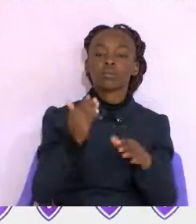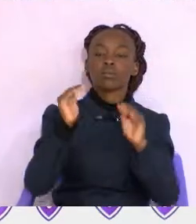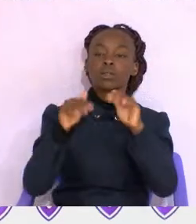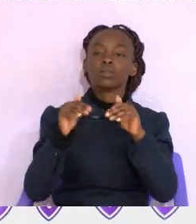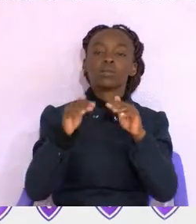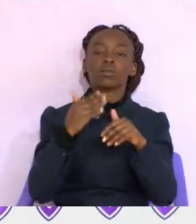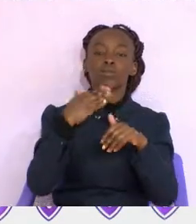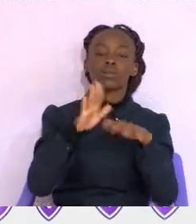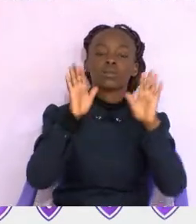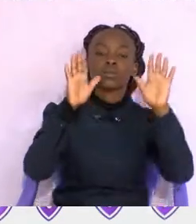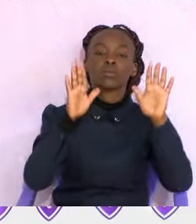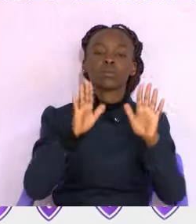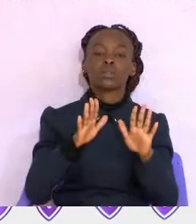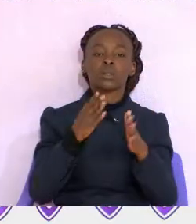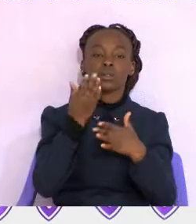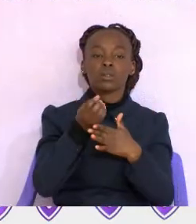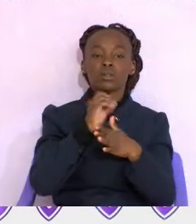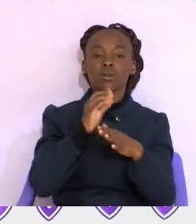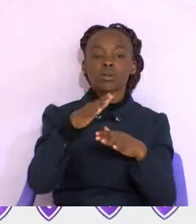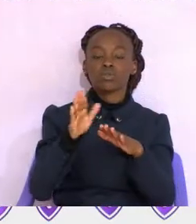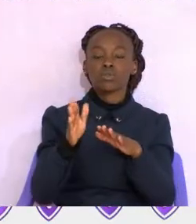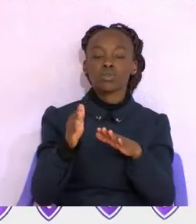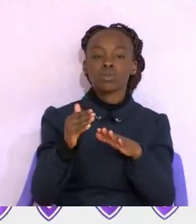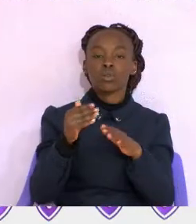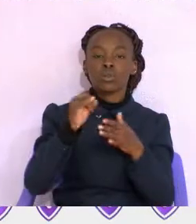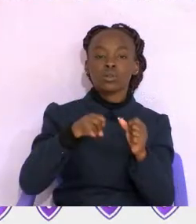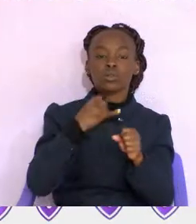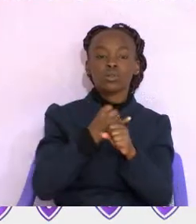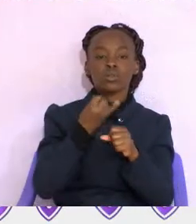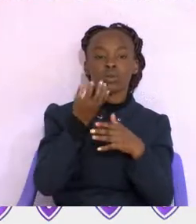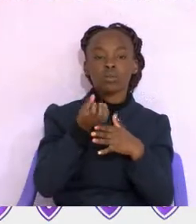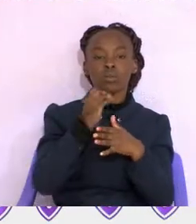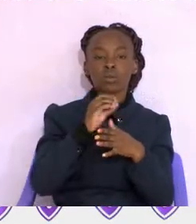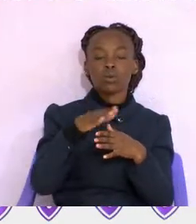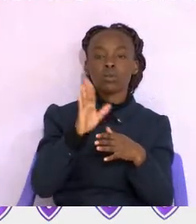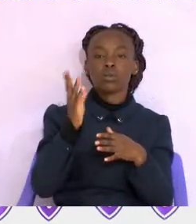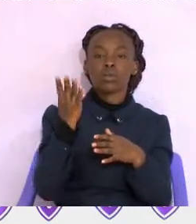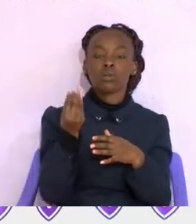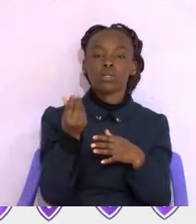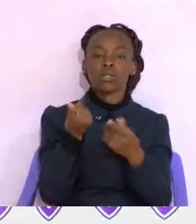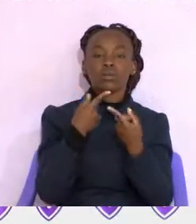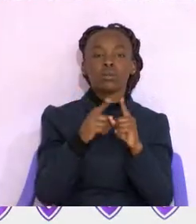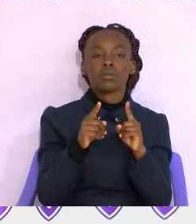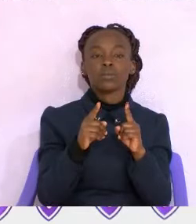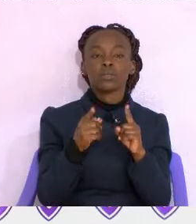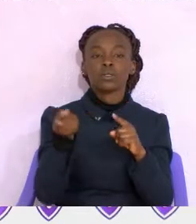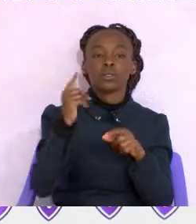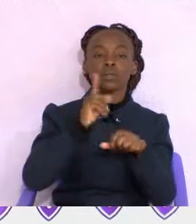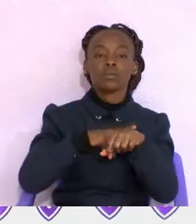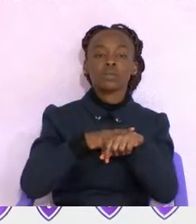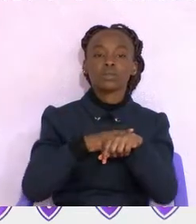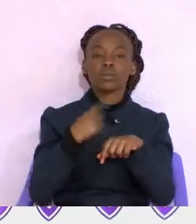sana. Inawezekana ukadhamini gari yako, ukadhamini kazi yako, ukadhamini pesa zako. Lakini wapendwa, inafikanga